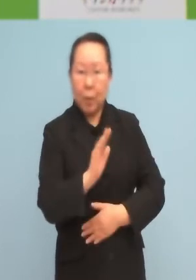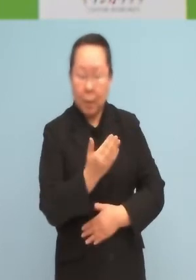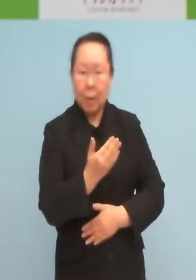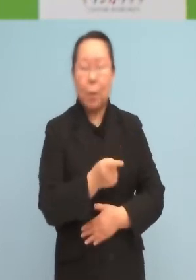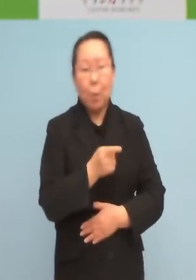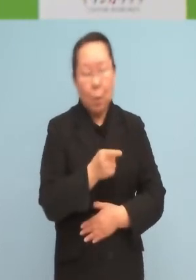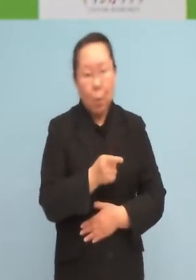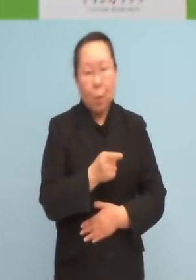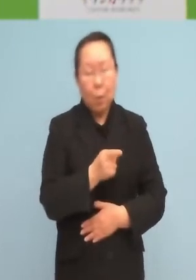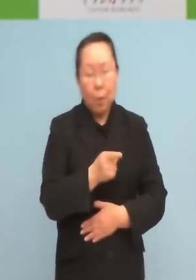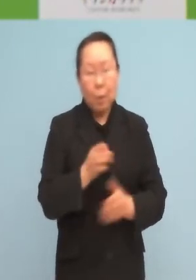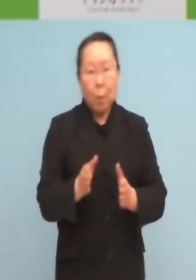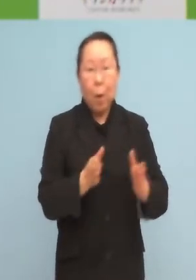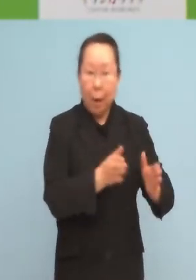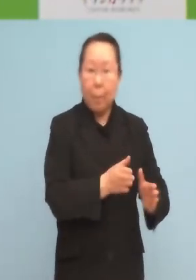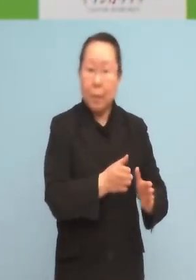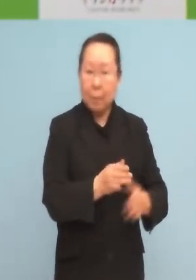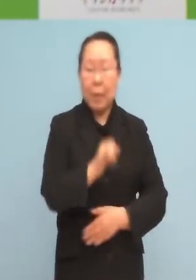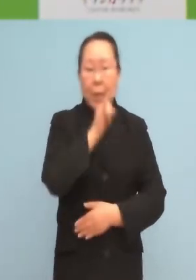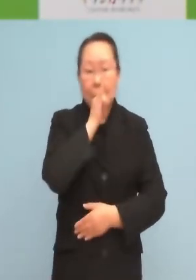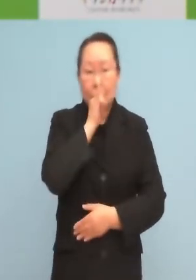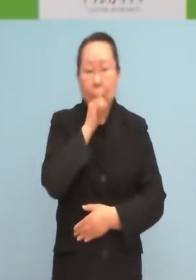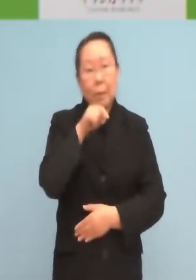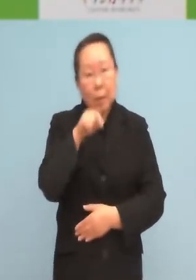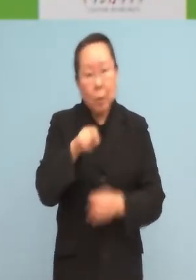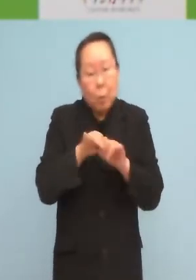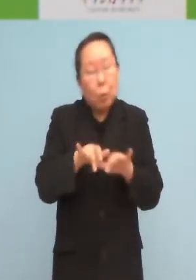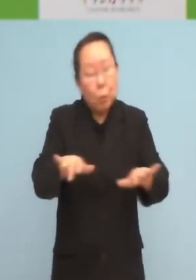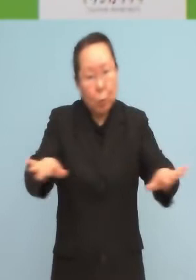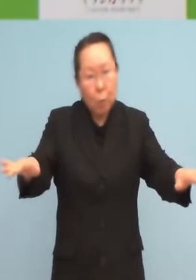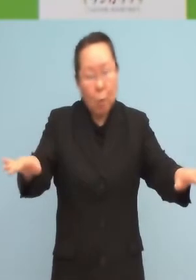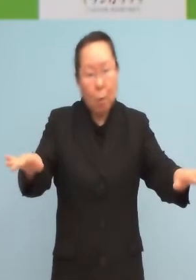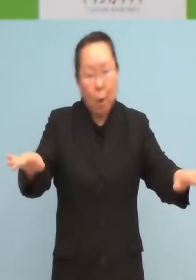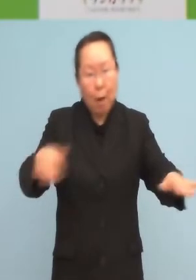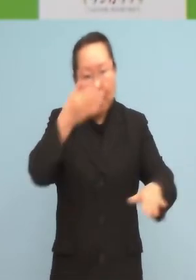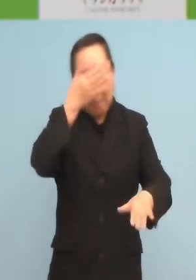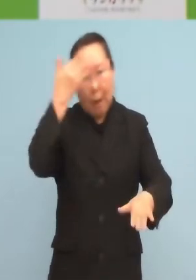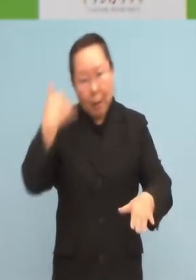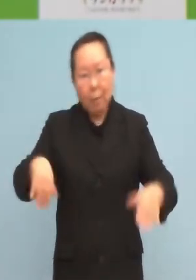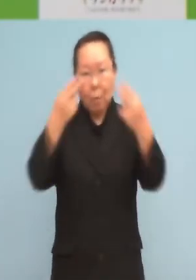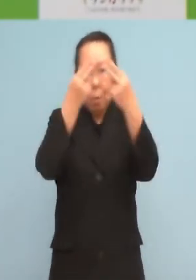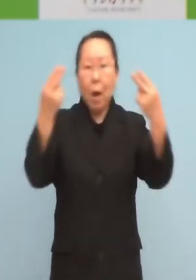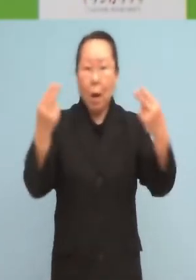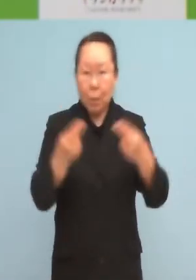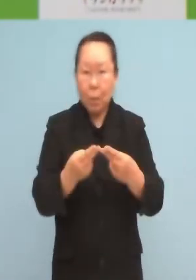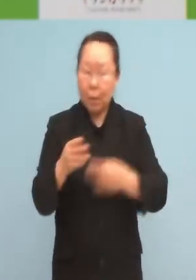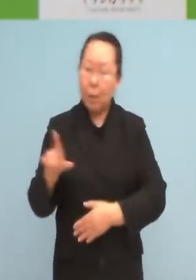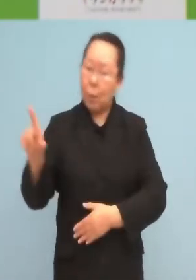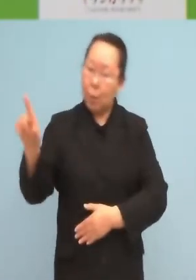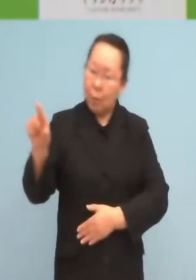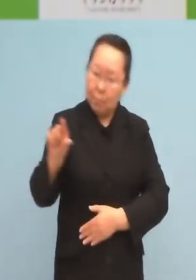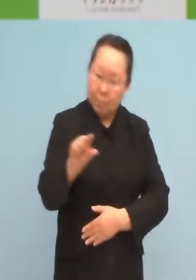ととは別にインフルエンザそのものの流行、やっと道内でも少し落ち着き始めたところではあります